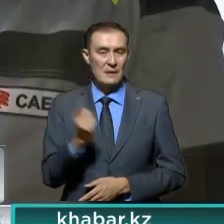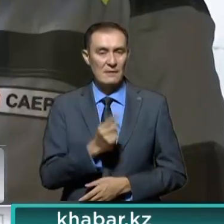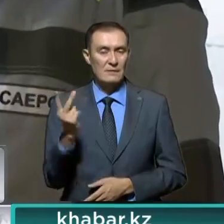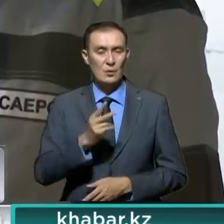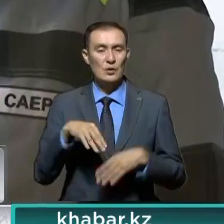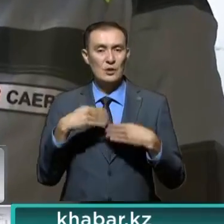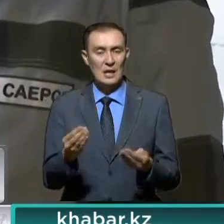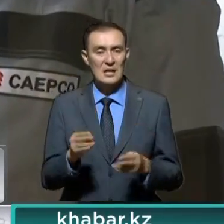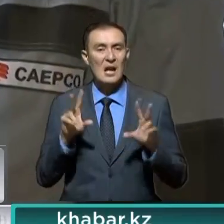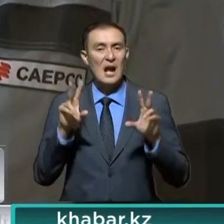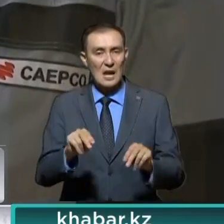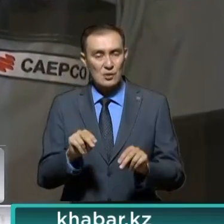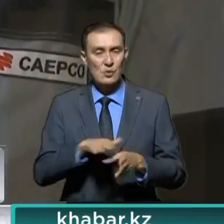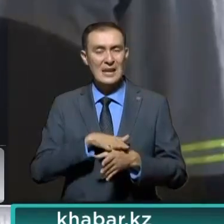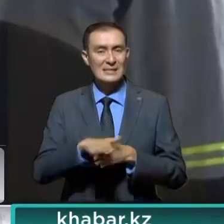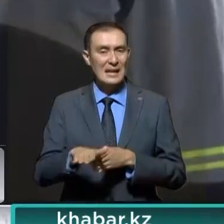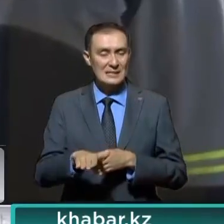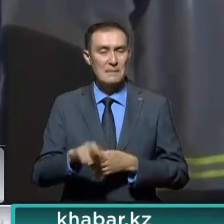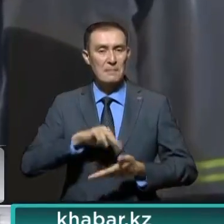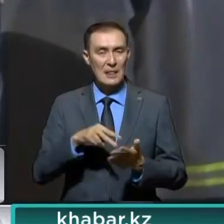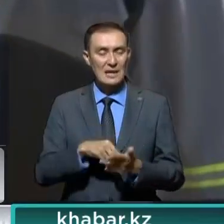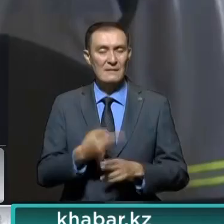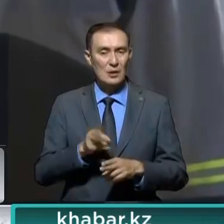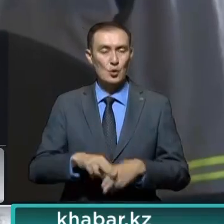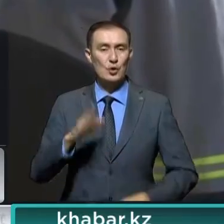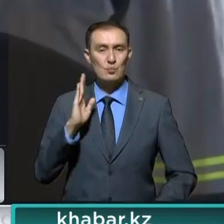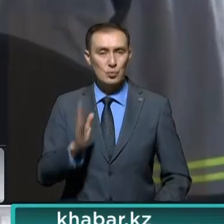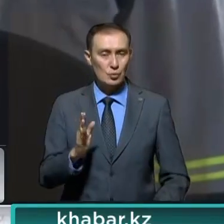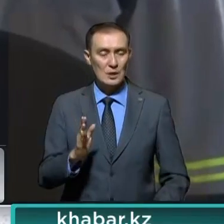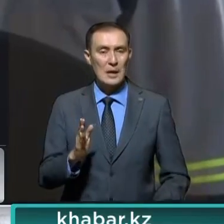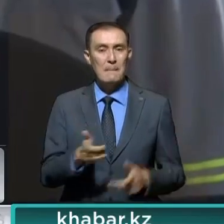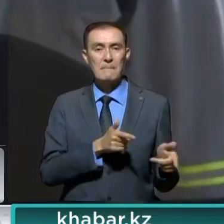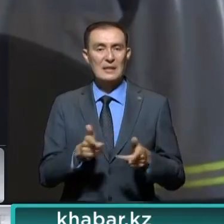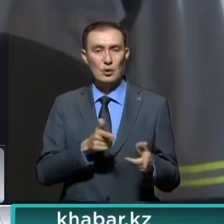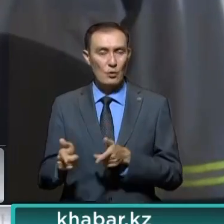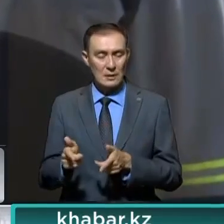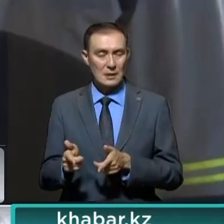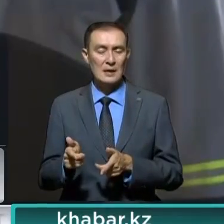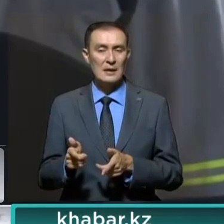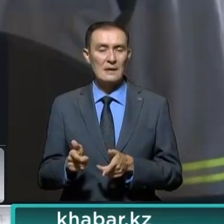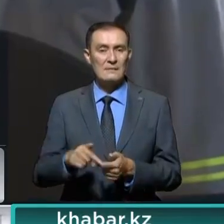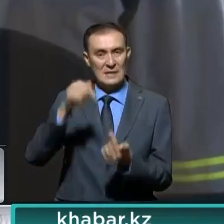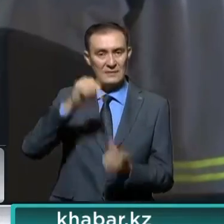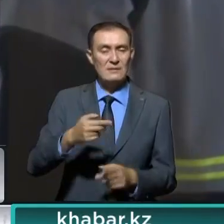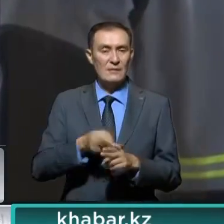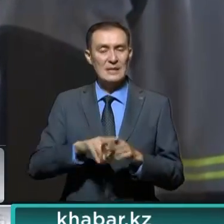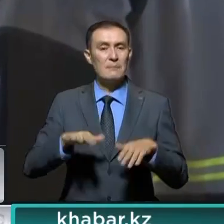дать соответствующую гарантию реализации планов, которые будут подготовлены в соответствии с этим